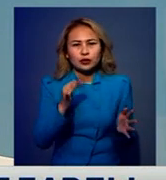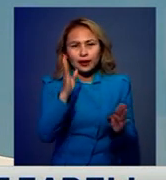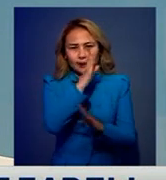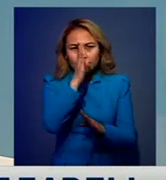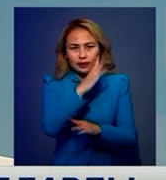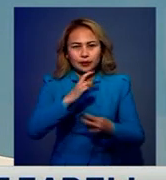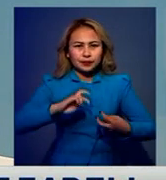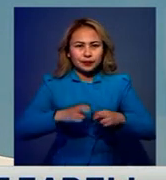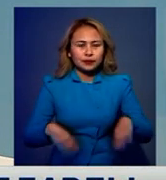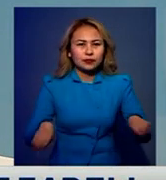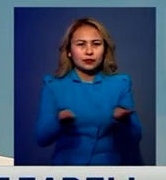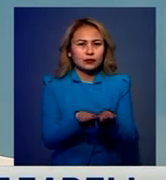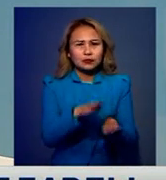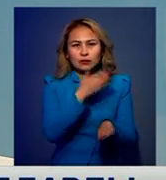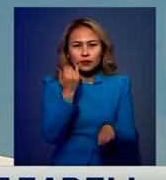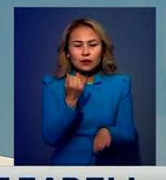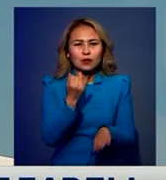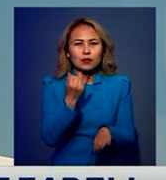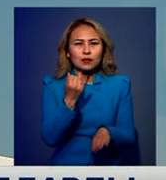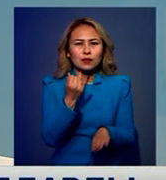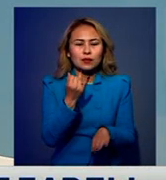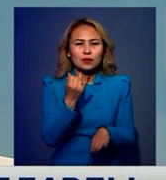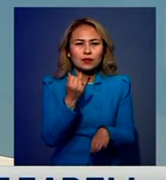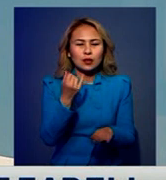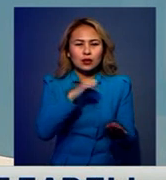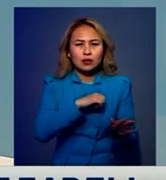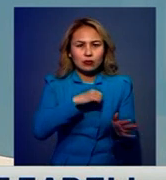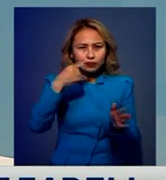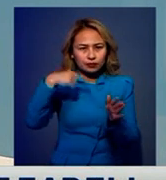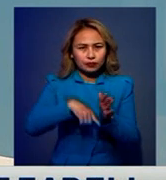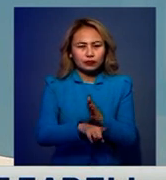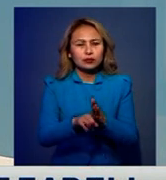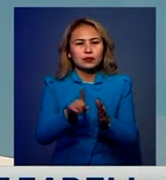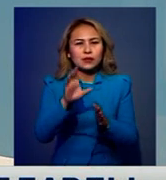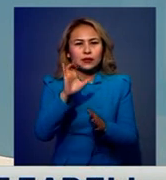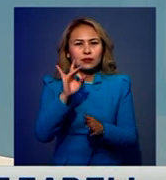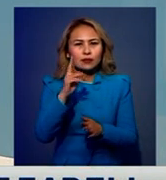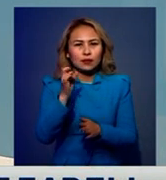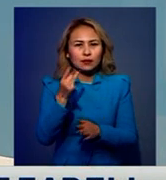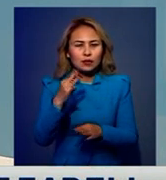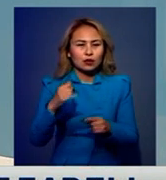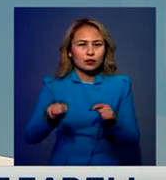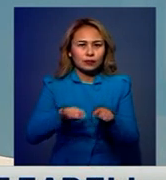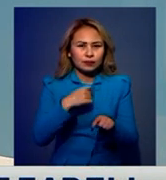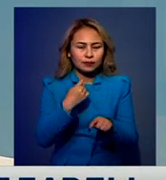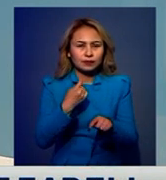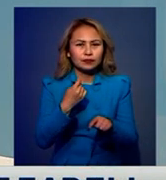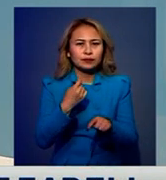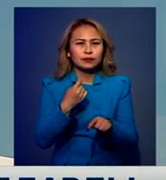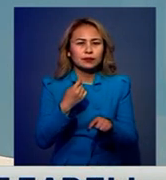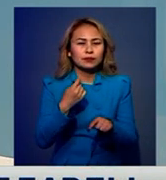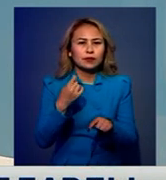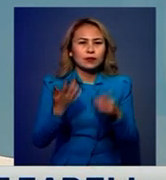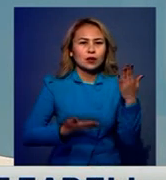мәселелер мұнымен шектелмейді. Көкарал бөгетінің төменгі жағын Сырдария ағыны бұзып жатыр. Дереу